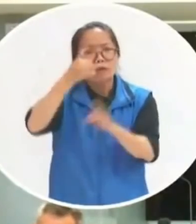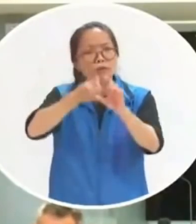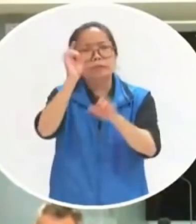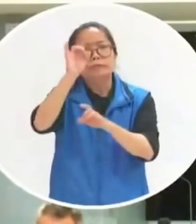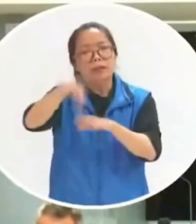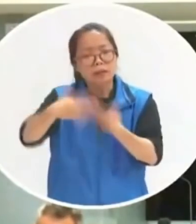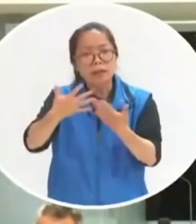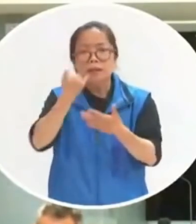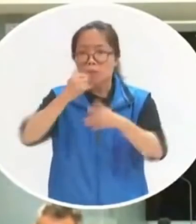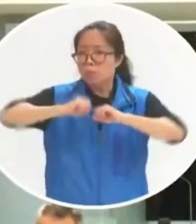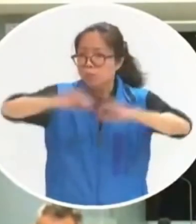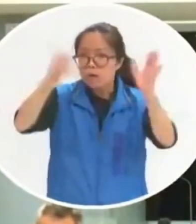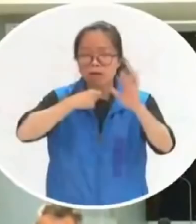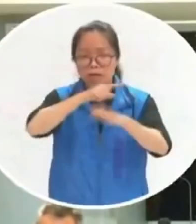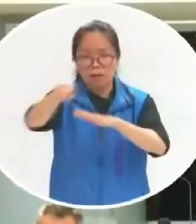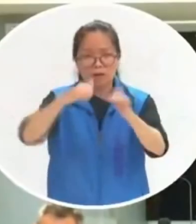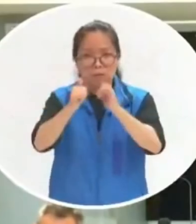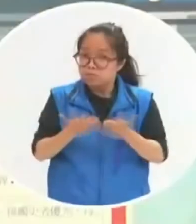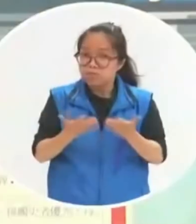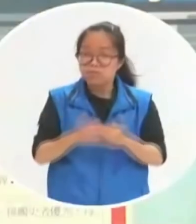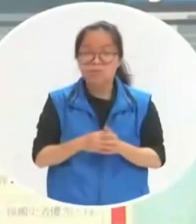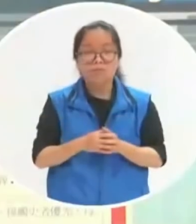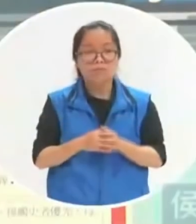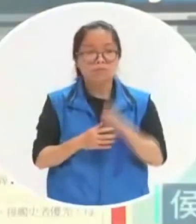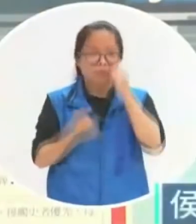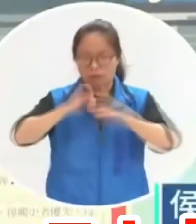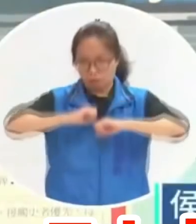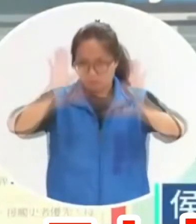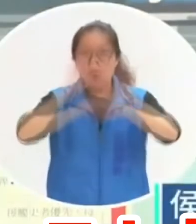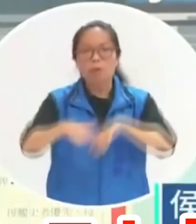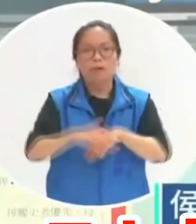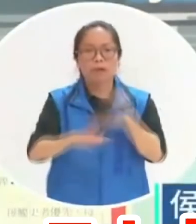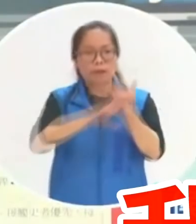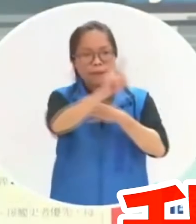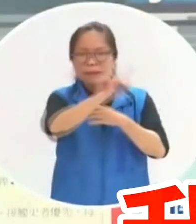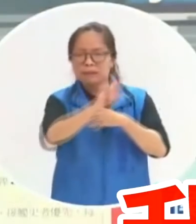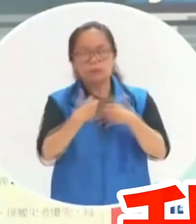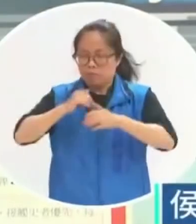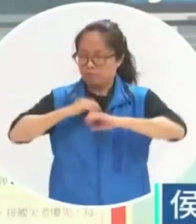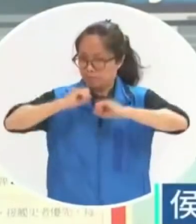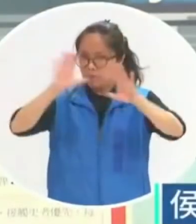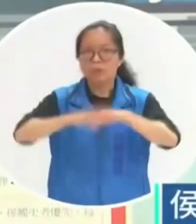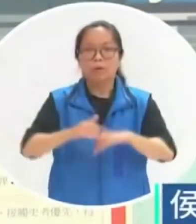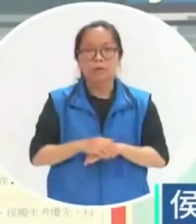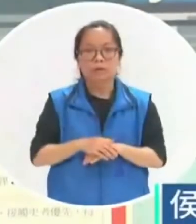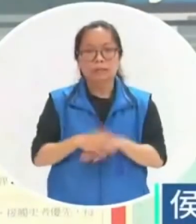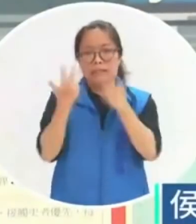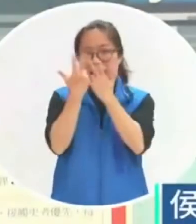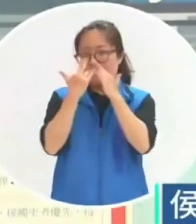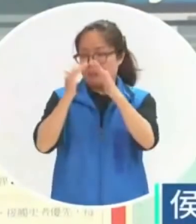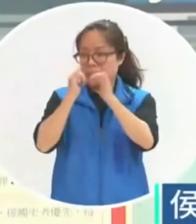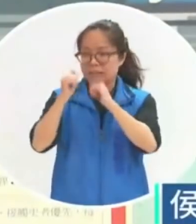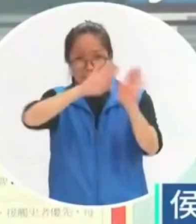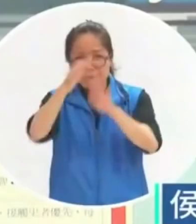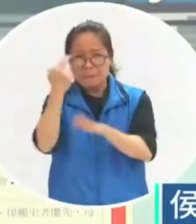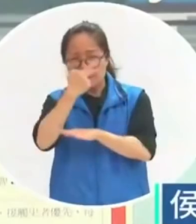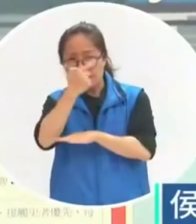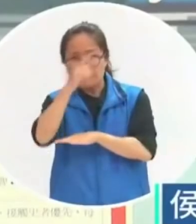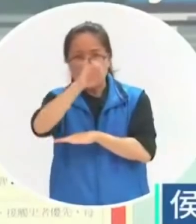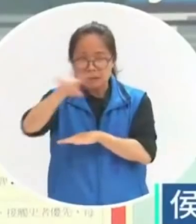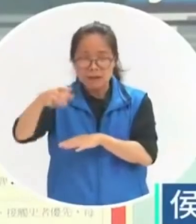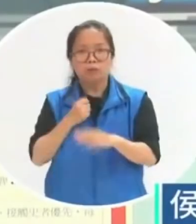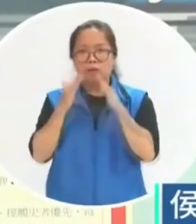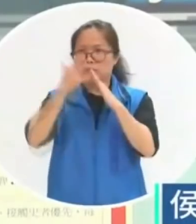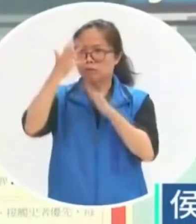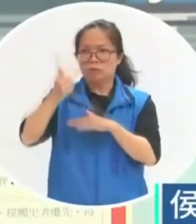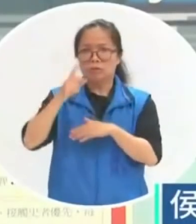区？是否应该要公布，让民众提高警觉？ 我一定会公布，别人怎么样不管，我一定公布。新北市市民有知的权利，市长没